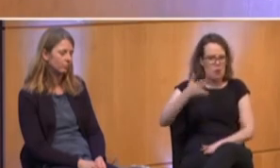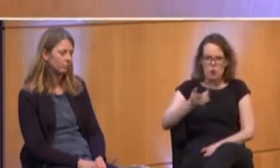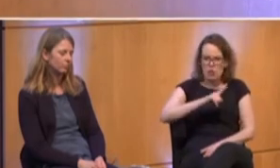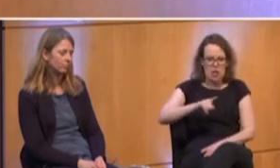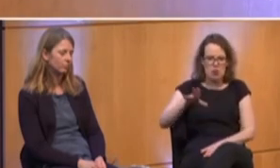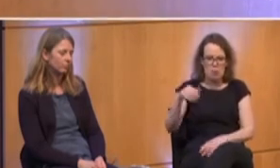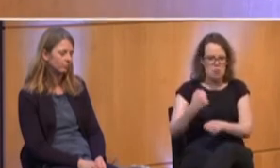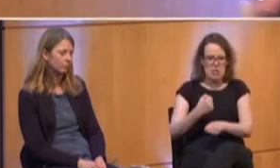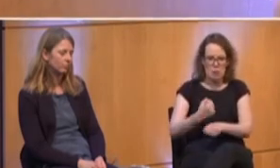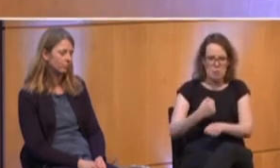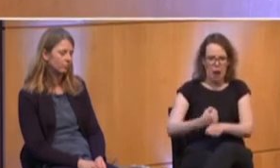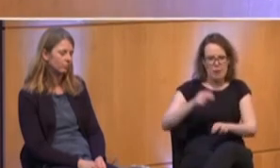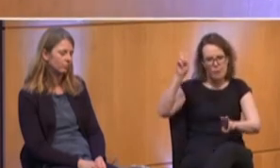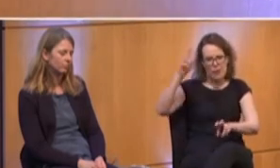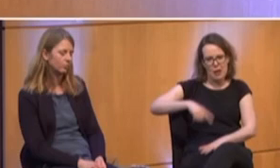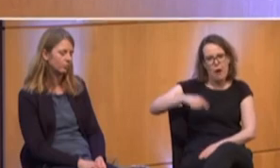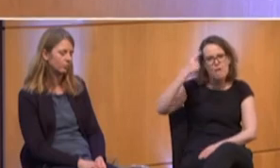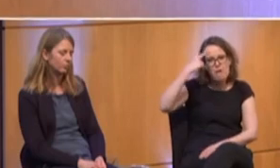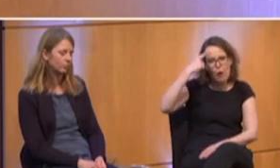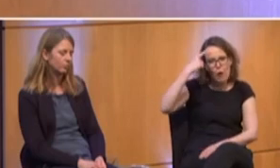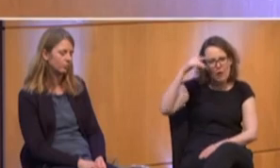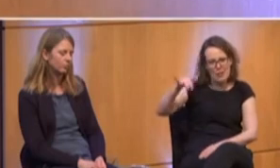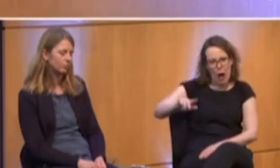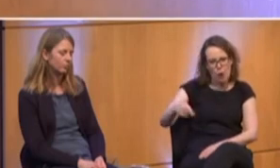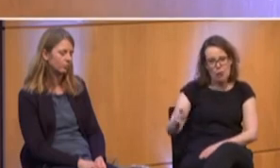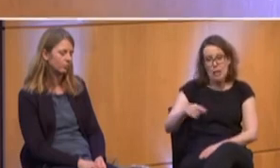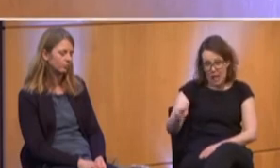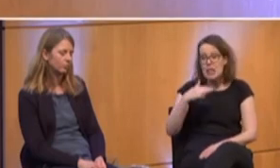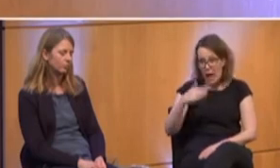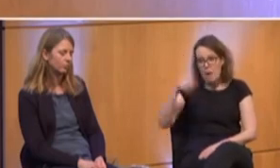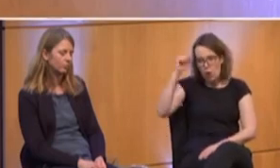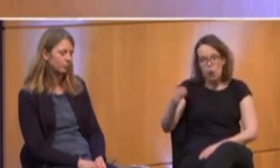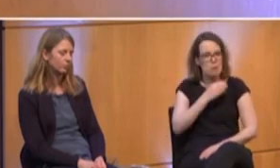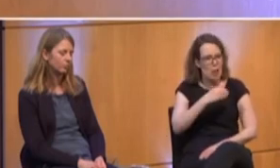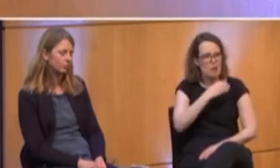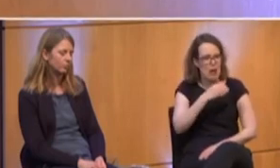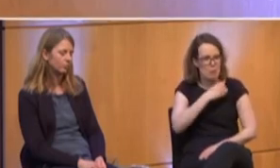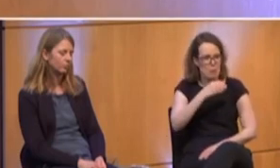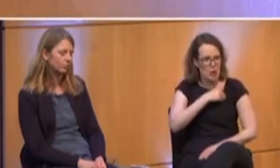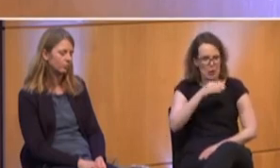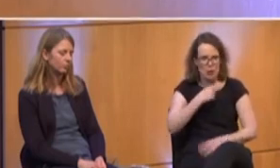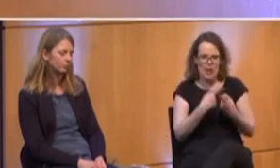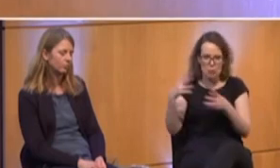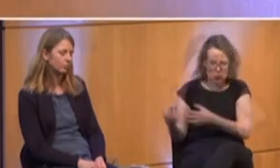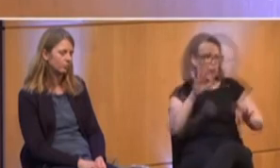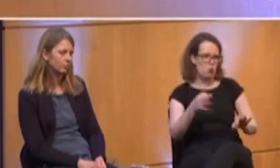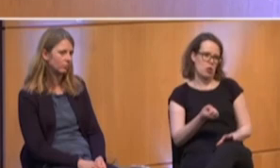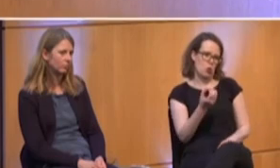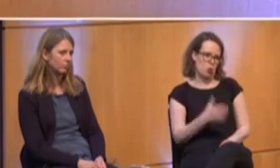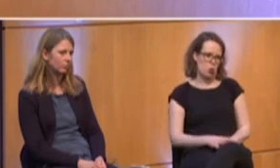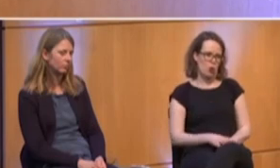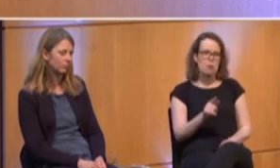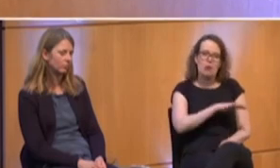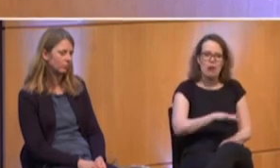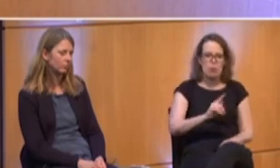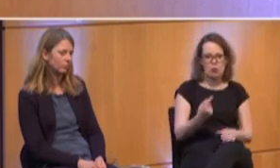liebevollen Sinne Spinnern haben, die mit den verrücktesten Ideen um die Ecke kommen und alle anderen können dafür sorgen, dass diese verflixte Weichenheizung endlich mal tut, was sie soll. Man muss